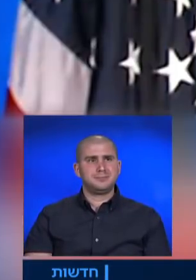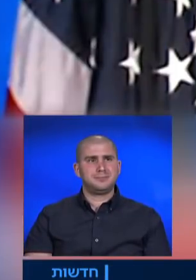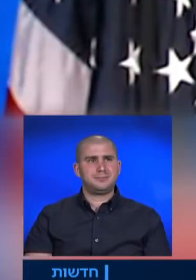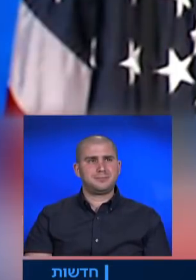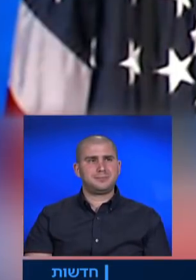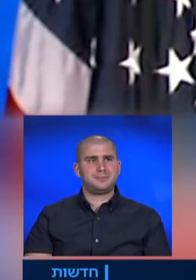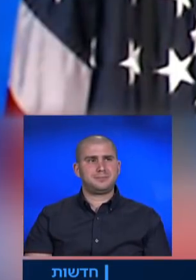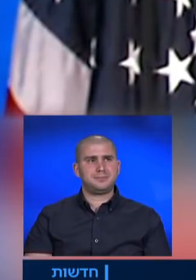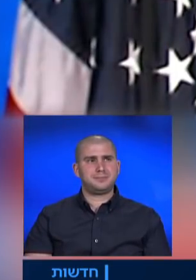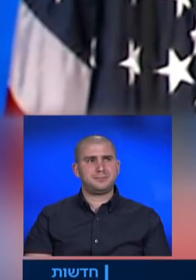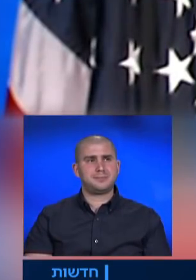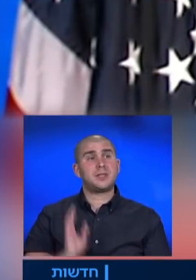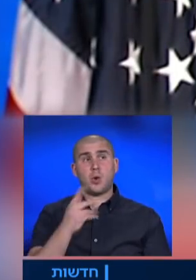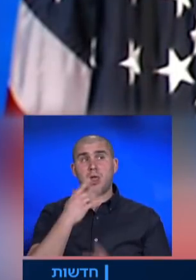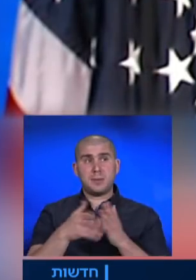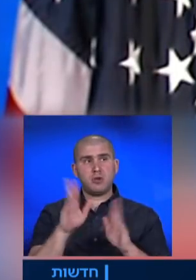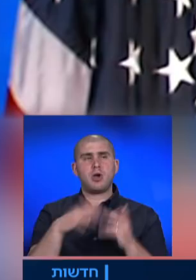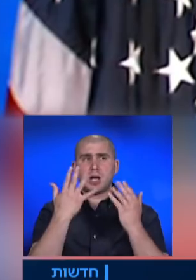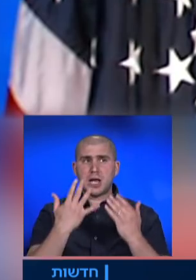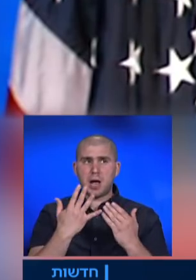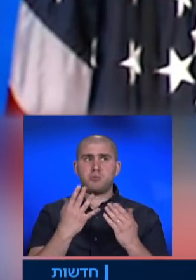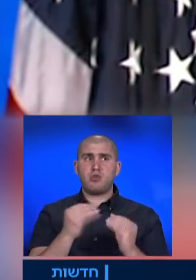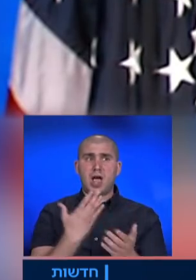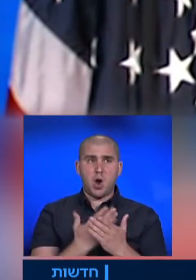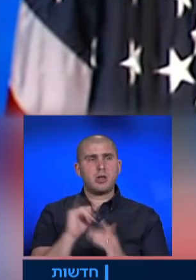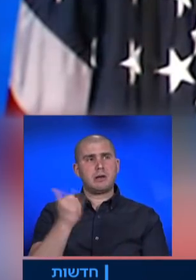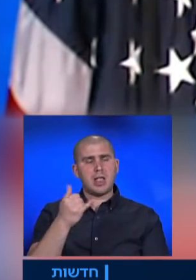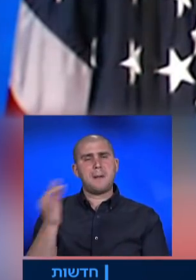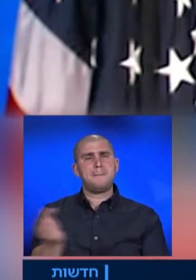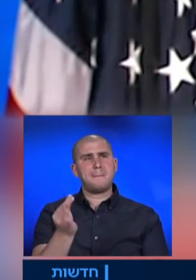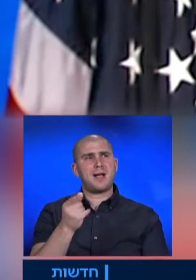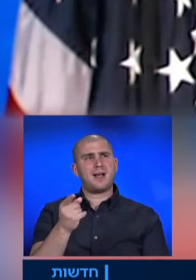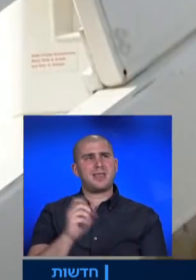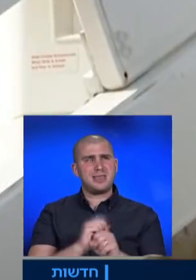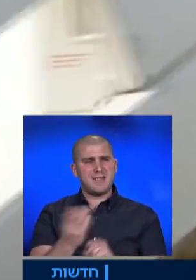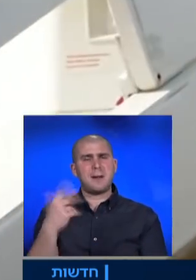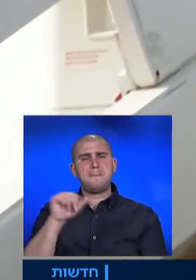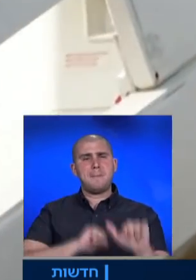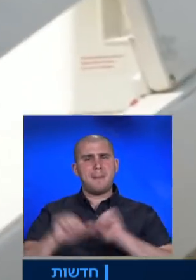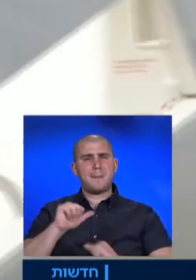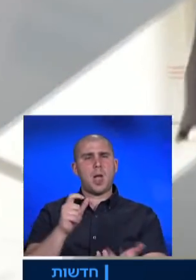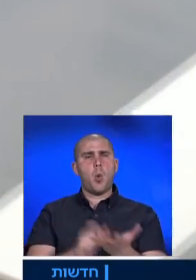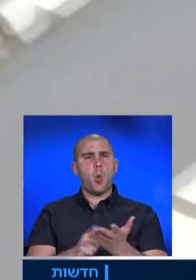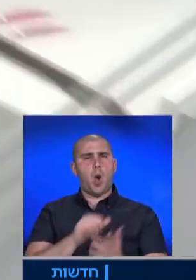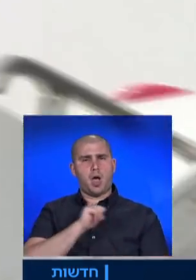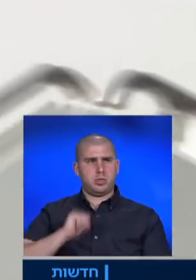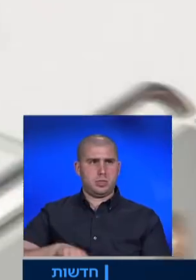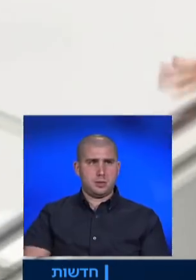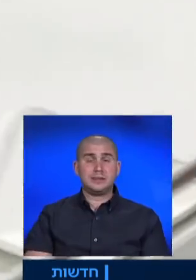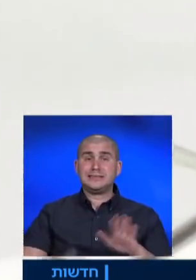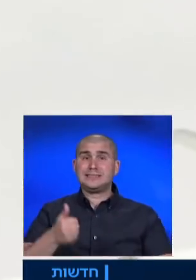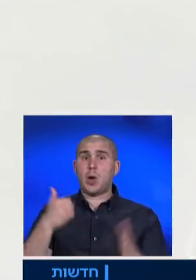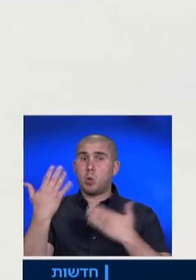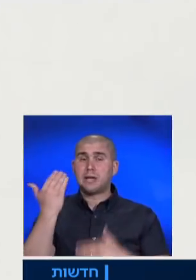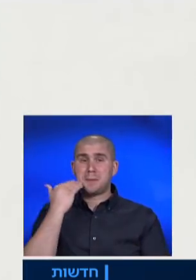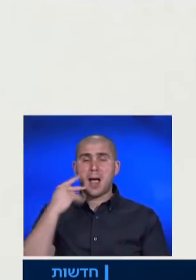I can tell you that there is a significant amount of evidence that this came from that laboratory in Wuhan. שר החוץ האמריקני מייק פומפאו